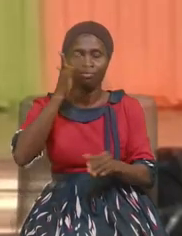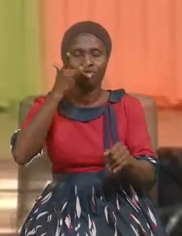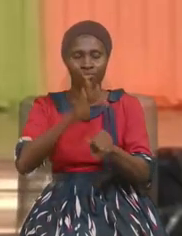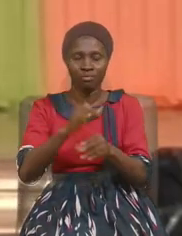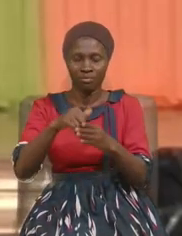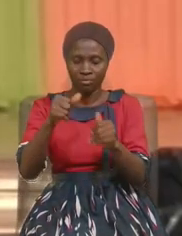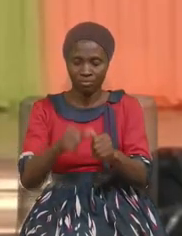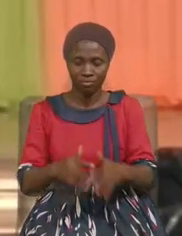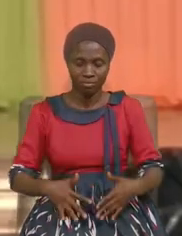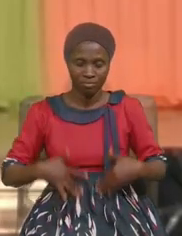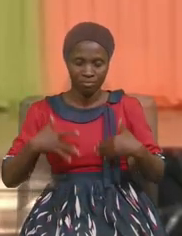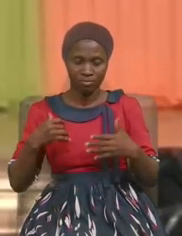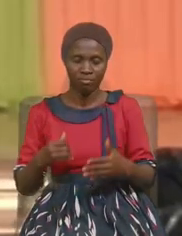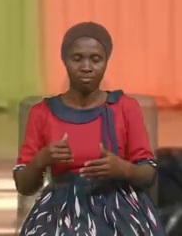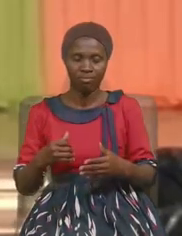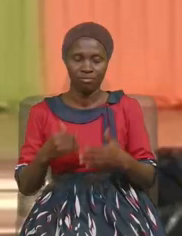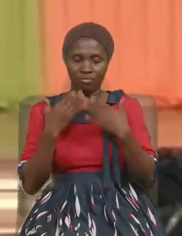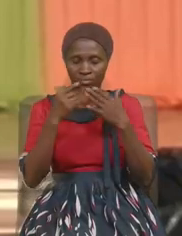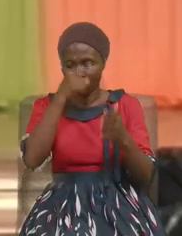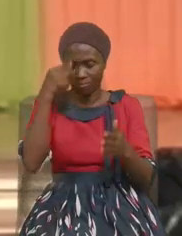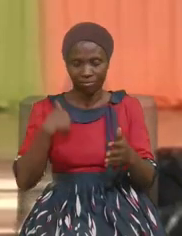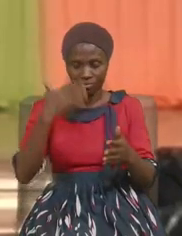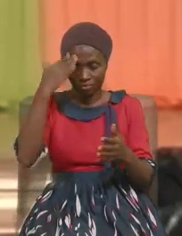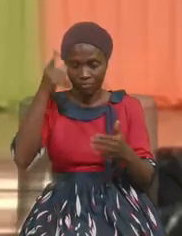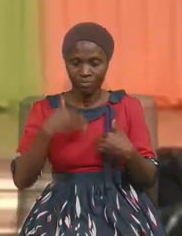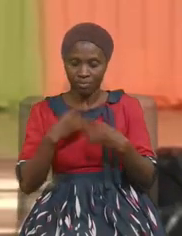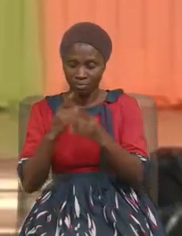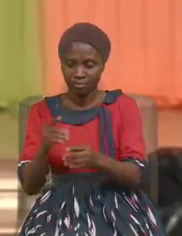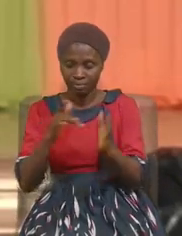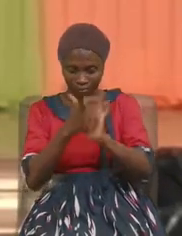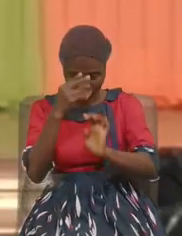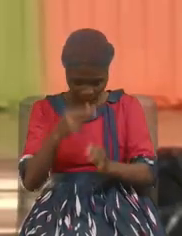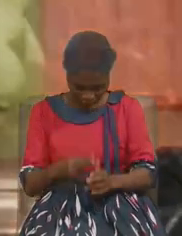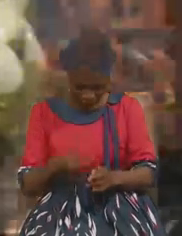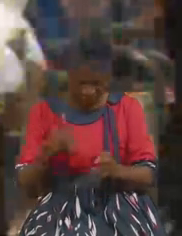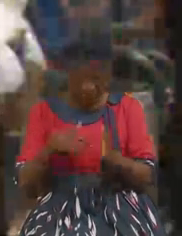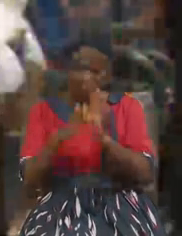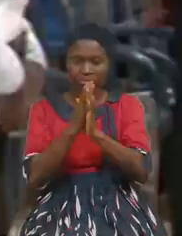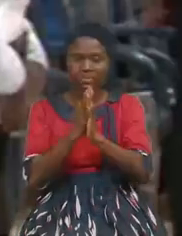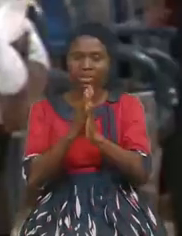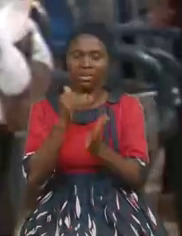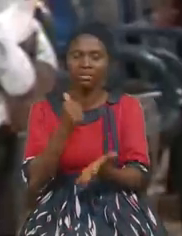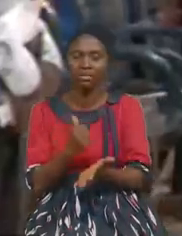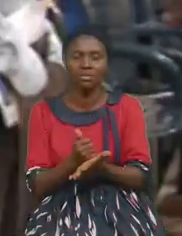te remercions pour l'exaucement. Au nom de Jésus, nous prions.